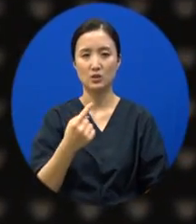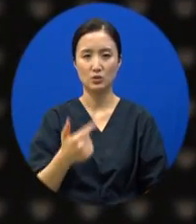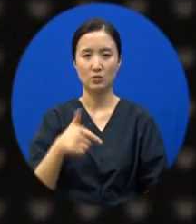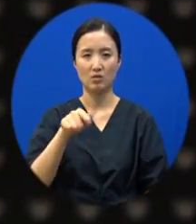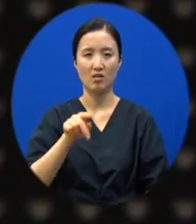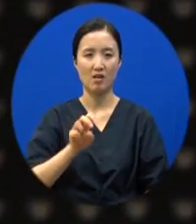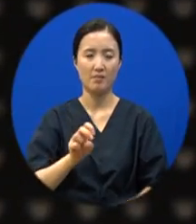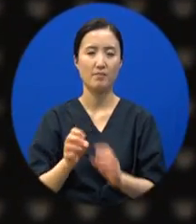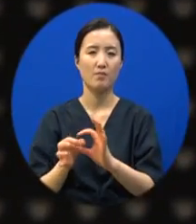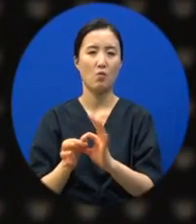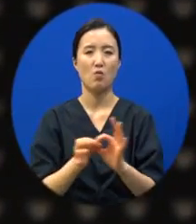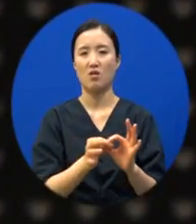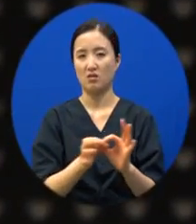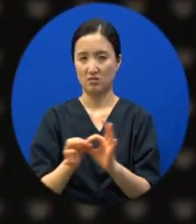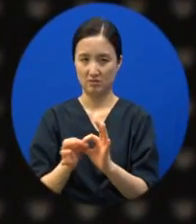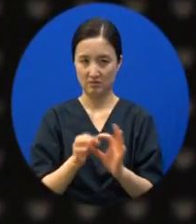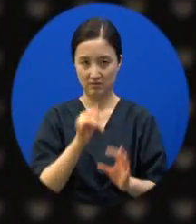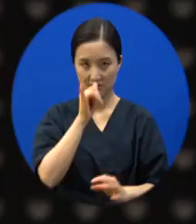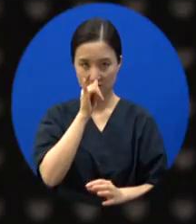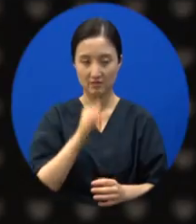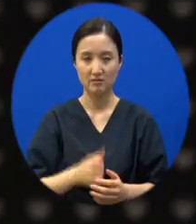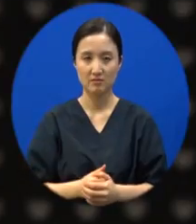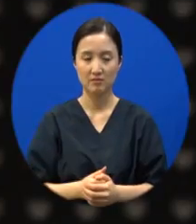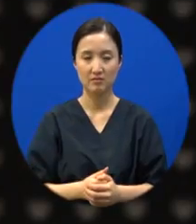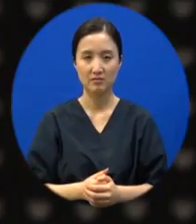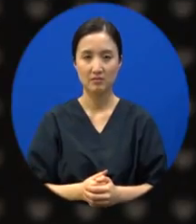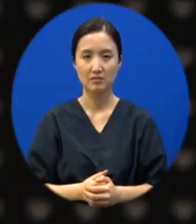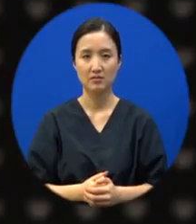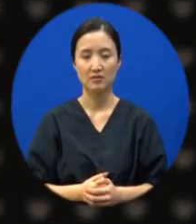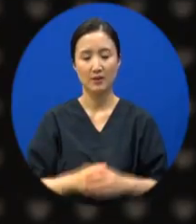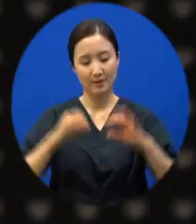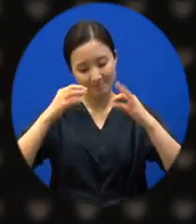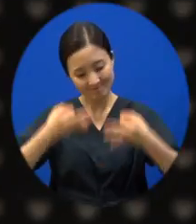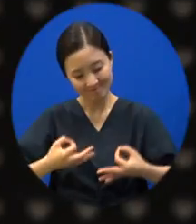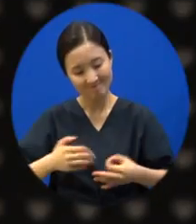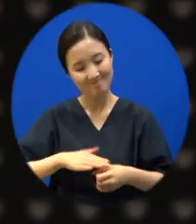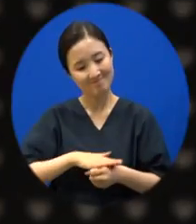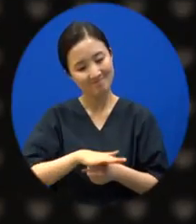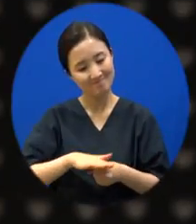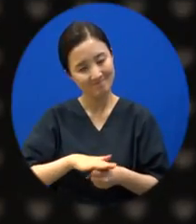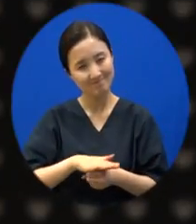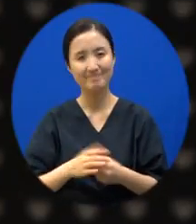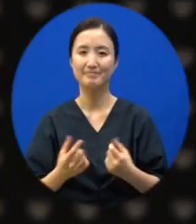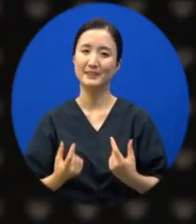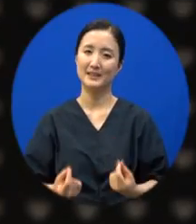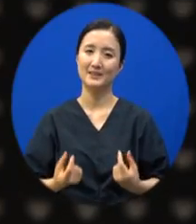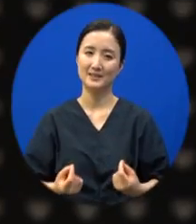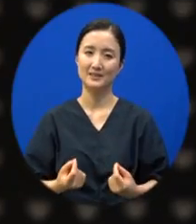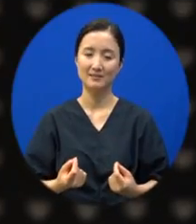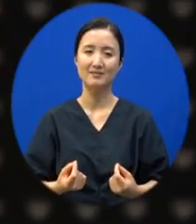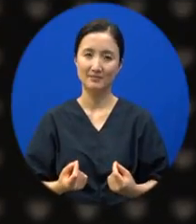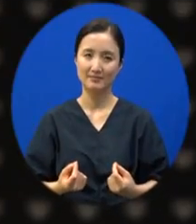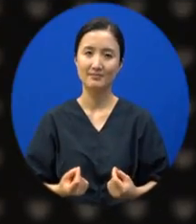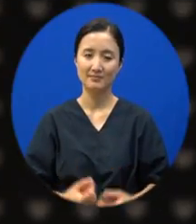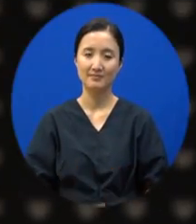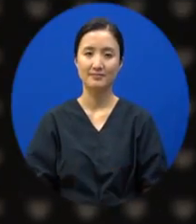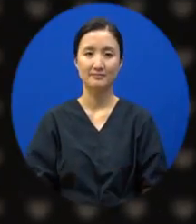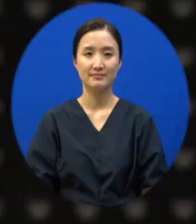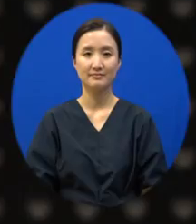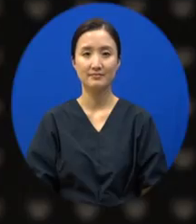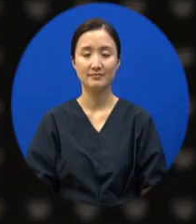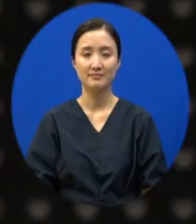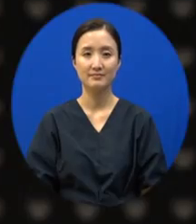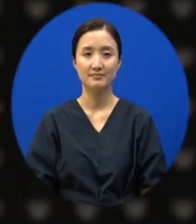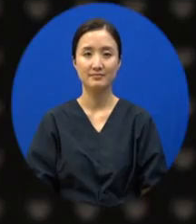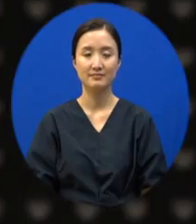내가 나를 좀 사랑하는 것 같아 라는 것들도 느낄 수가 있습니다. 네. 자, 두 번째